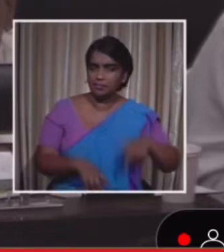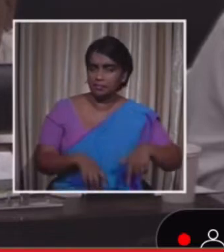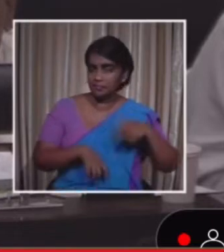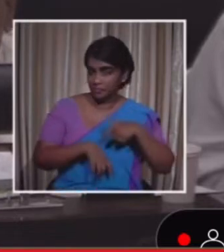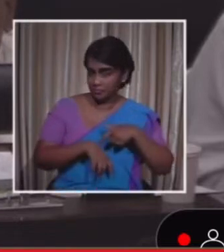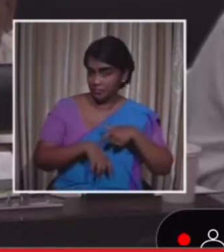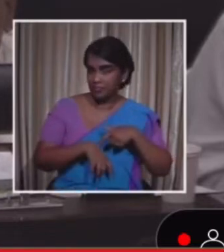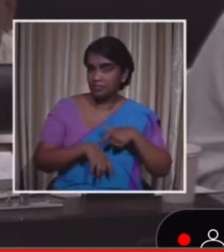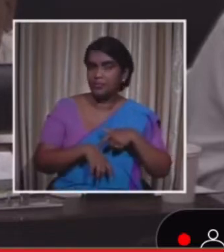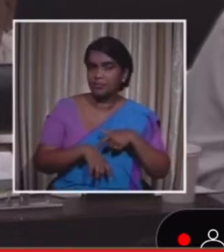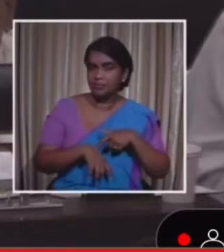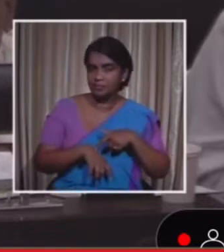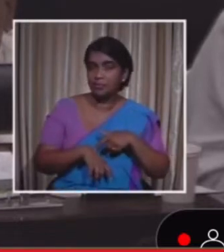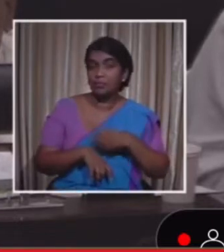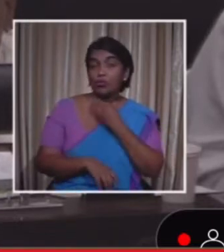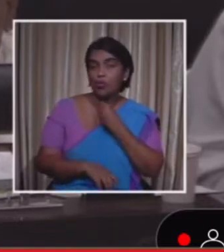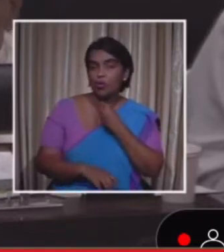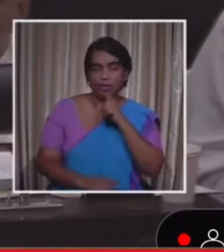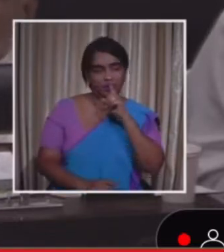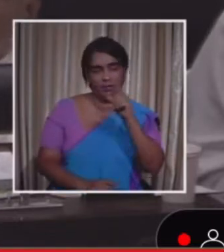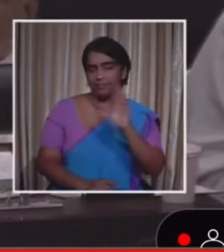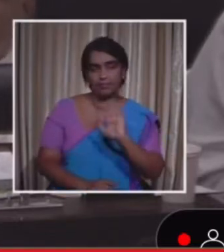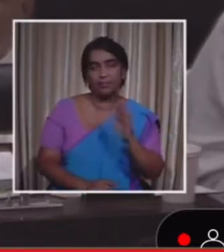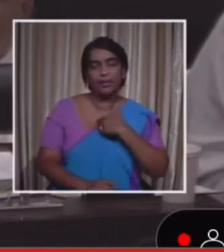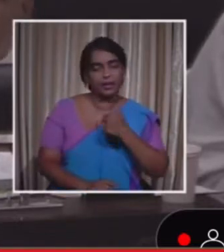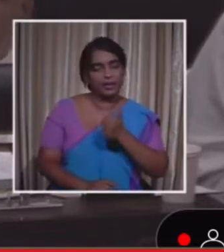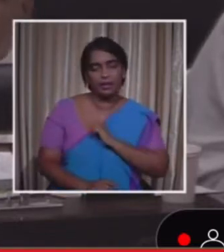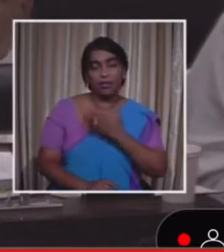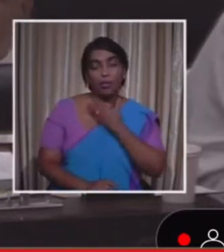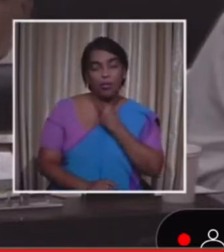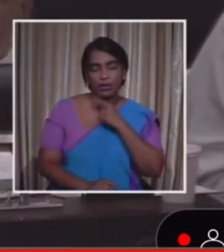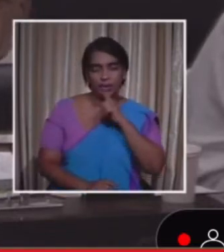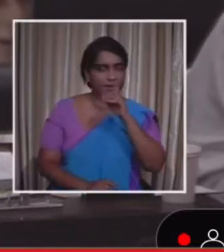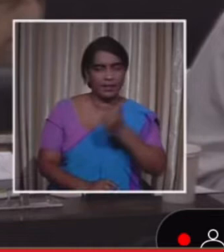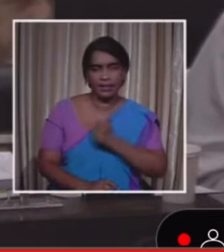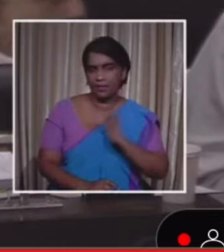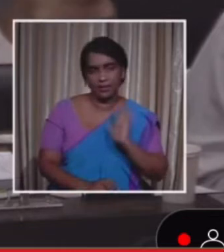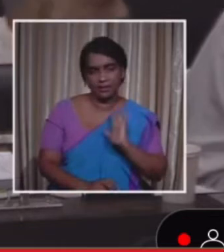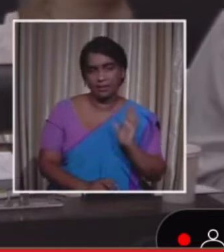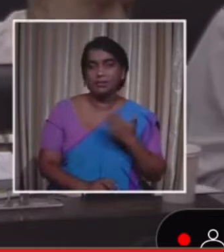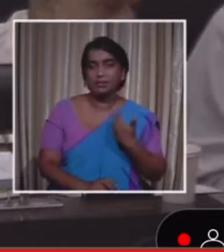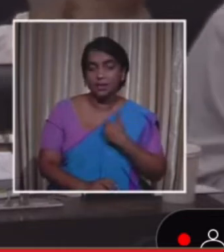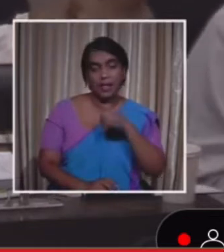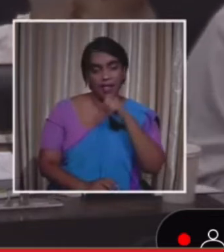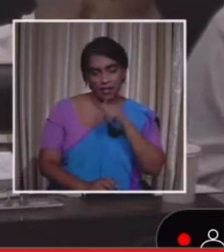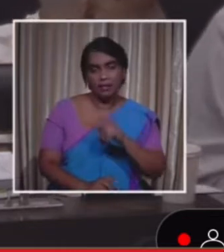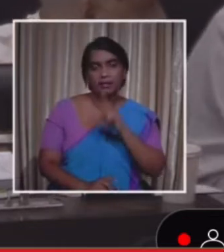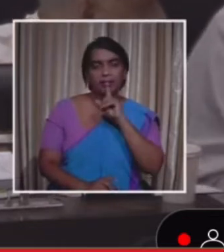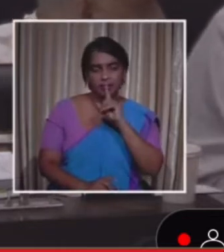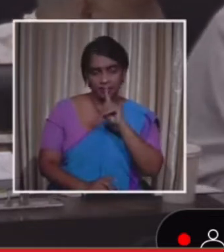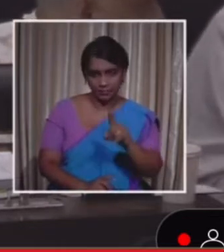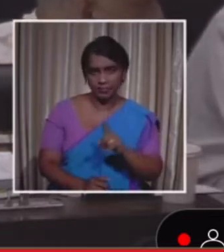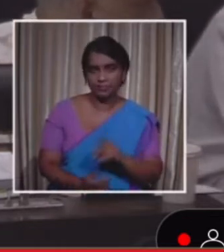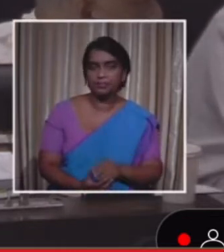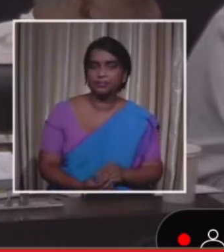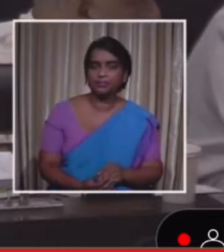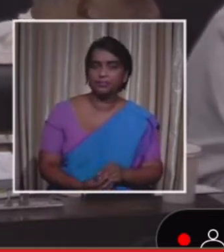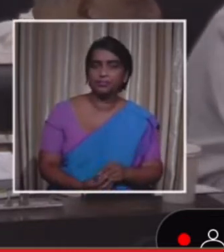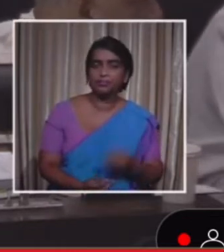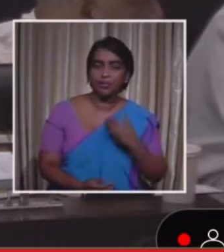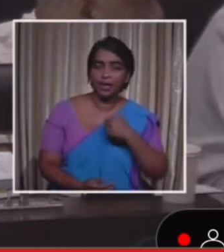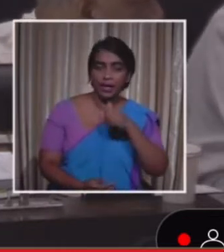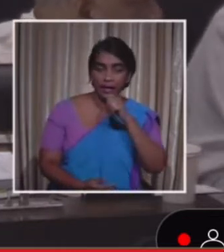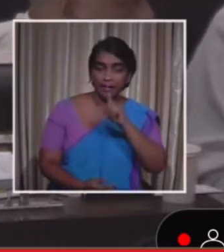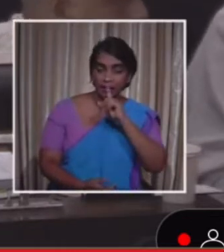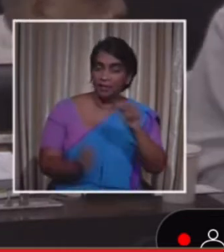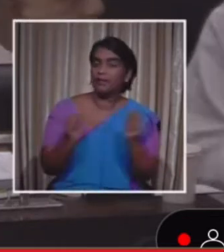අවස්ථාවේදී බොරු කියන්න. මම කැමති නෑ අසත්‍යයක් කියන්න. මොකද අපි ඇත්ත කියන්න ඕන ජනතාවට. අපි ඇත්ත කියලා වැඩ